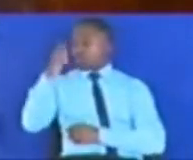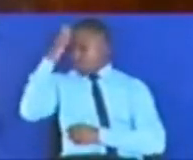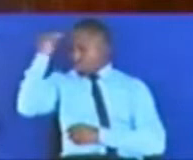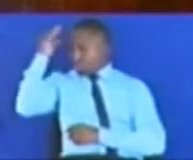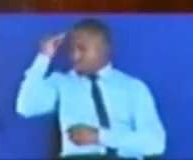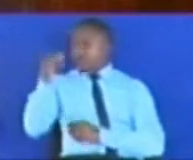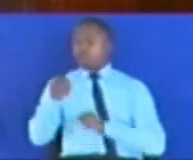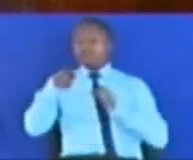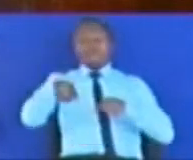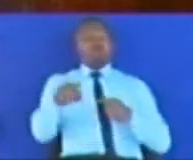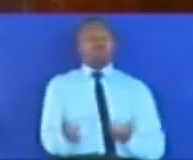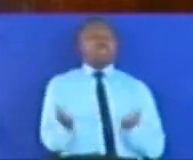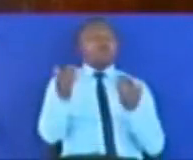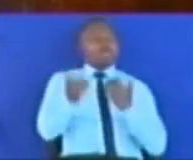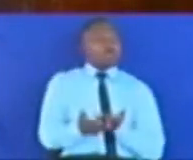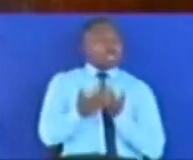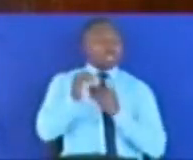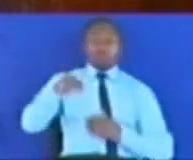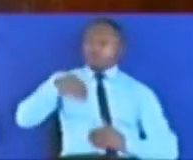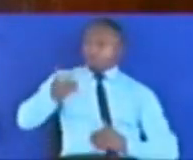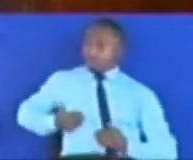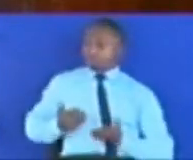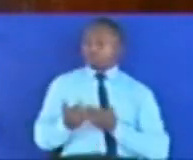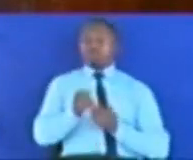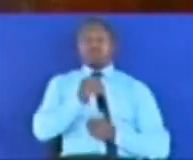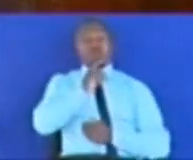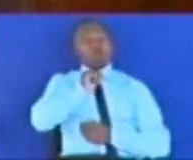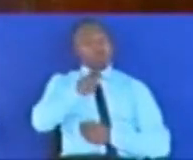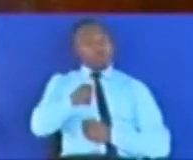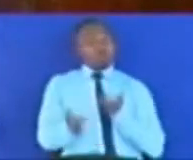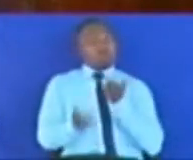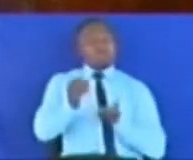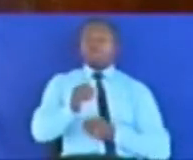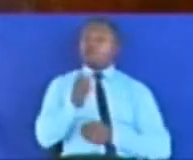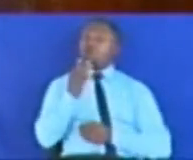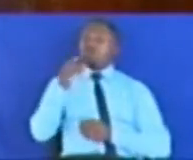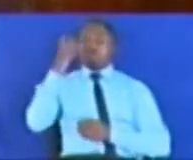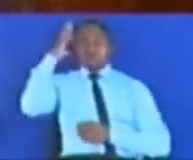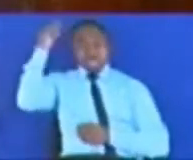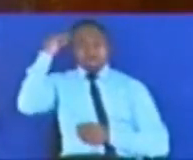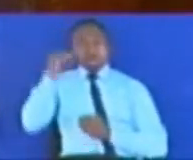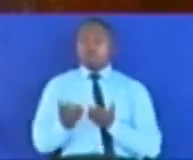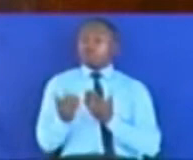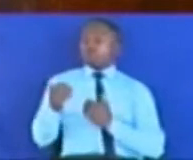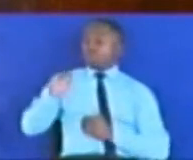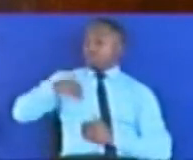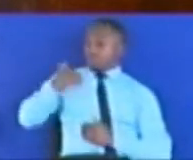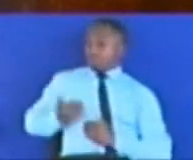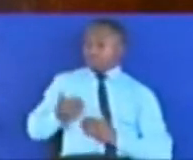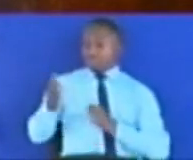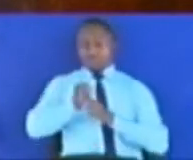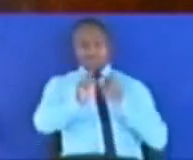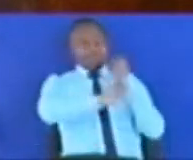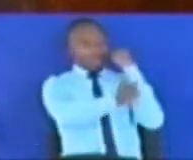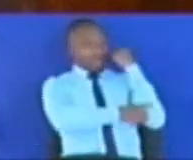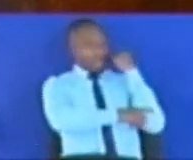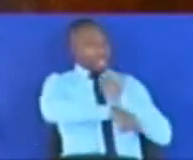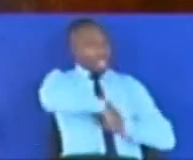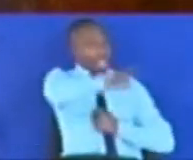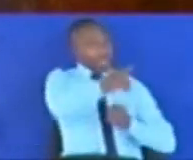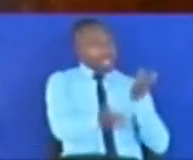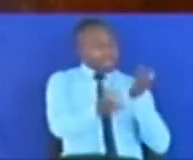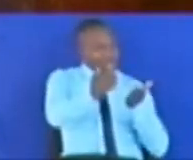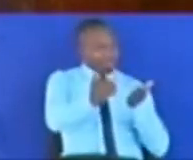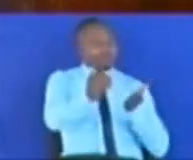tungesaidia wakina mama. Maana wanaume hawa kwenda kupima ukimwi wanasubiri mwanamke ashike ujauzito akapime